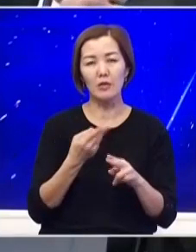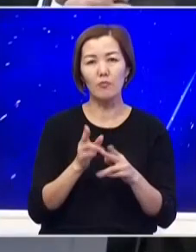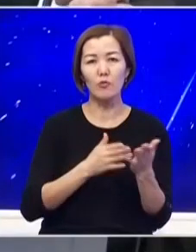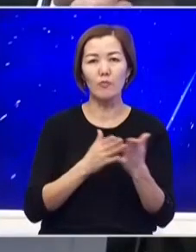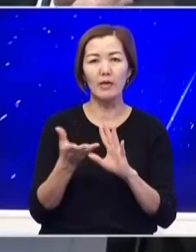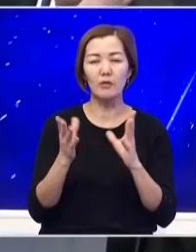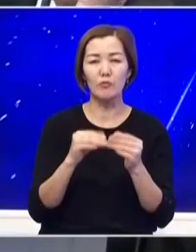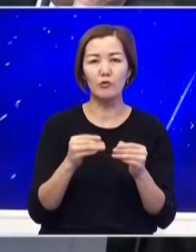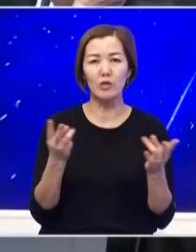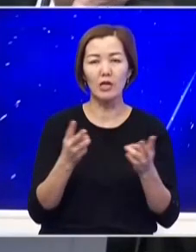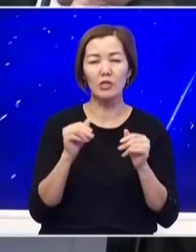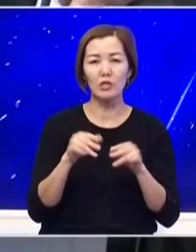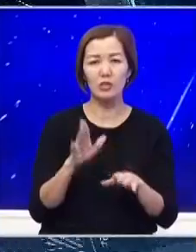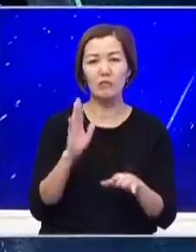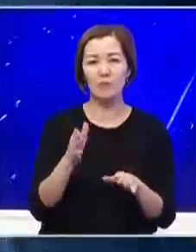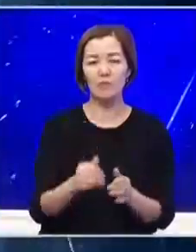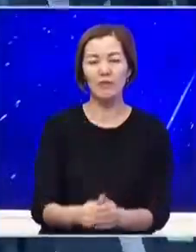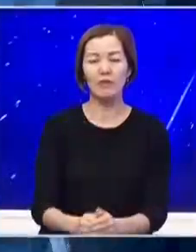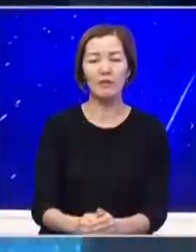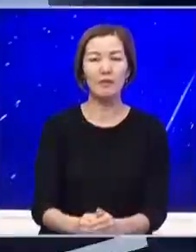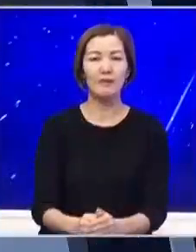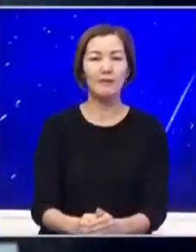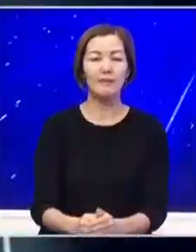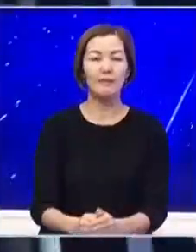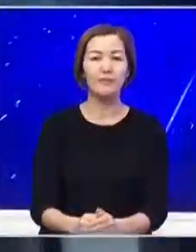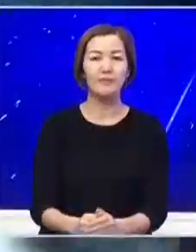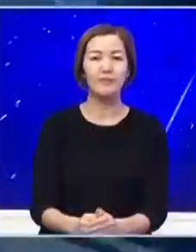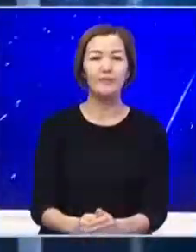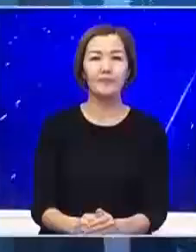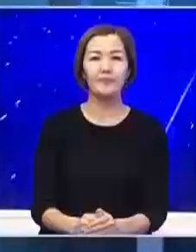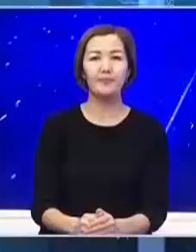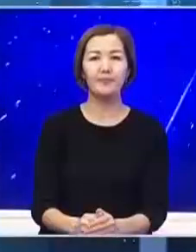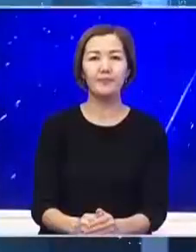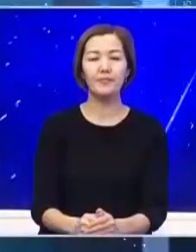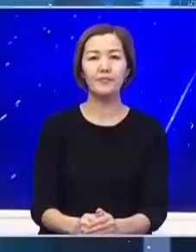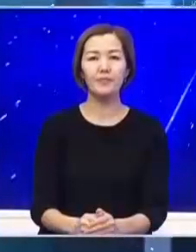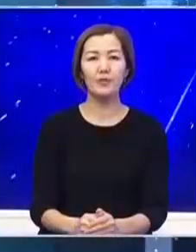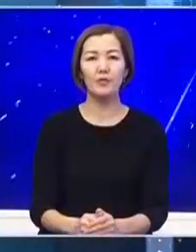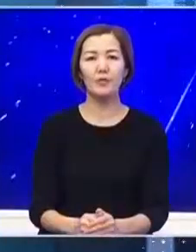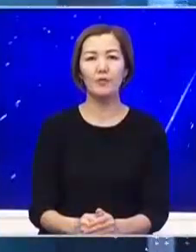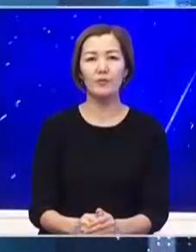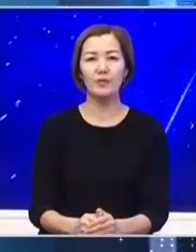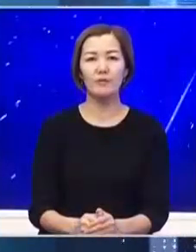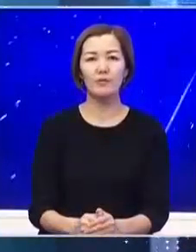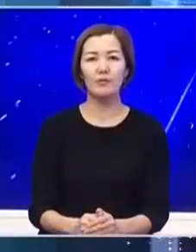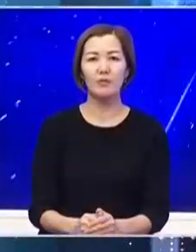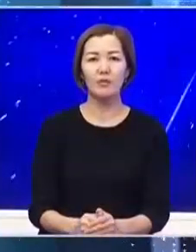бойынша тиісті шешімдер қабылданады. Амина Құдайберген, Жазира Исаева, Жандос Назарбаев, Абылай Құттықбай, Жетісу арнасы.